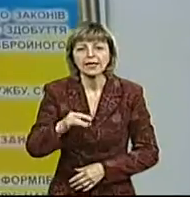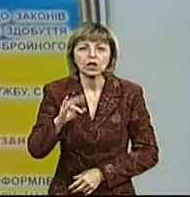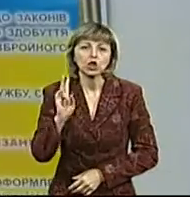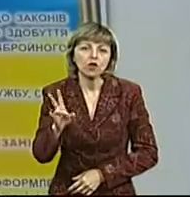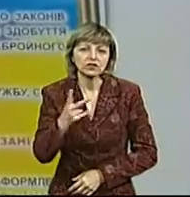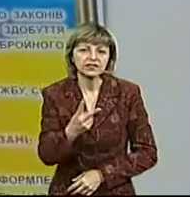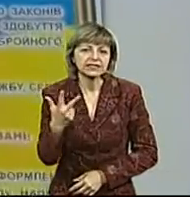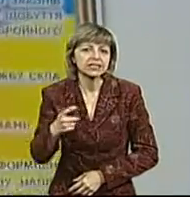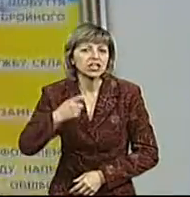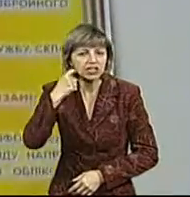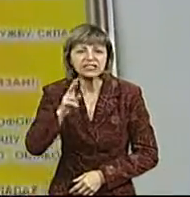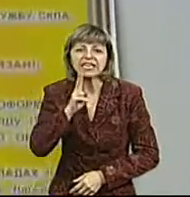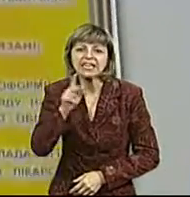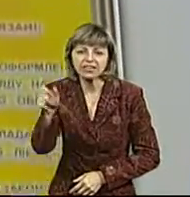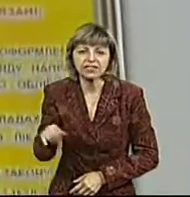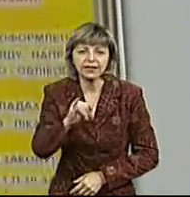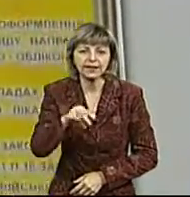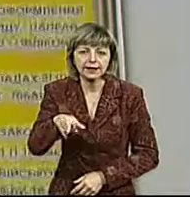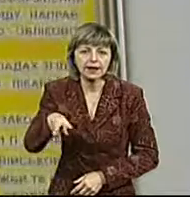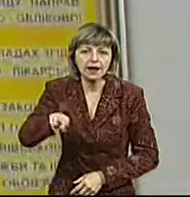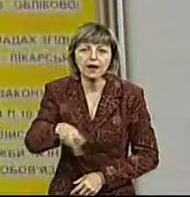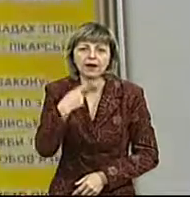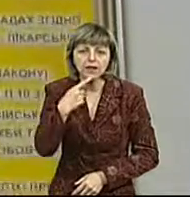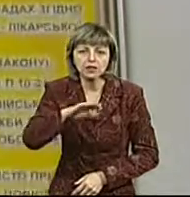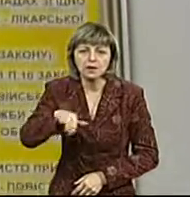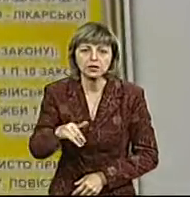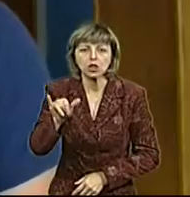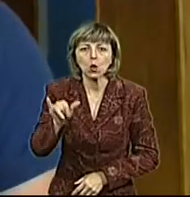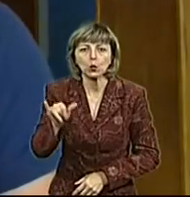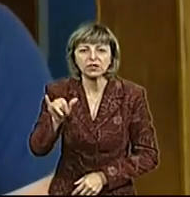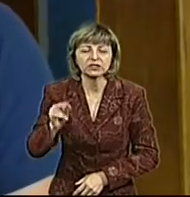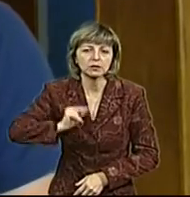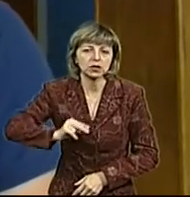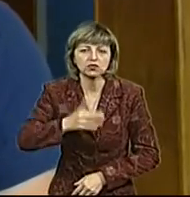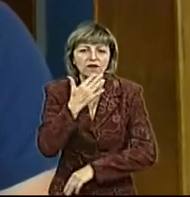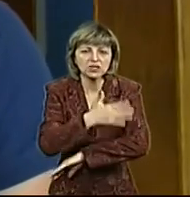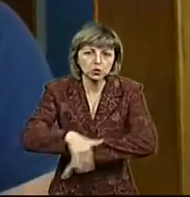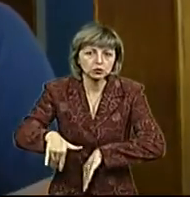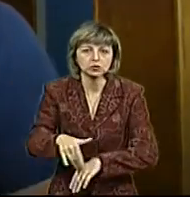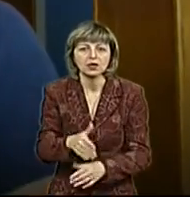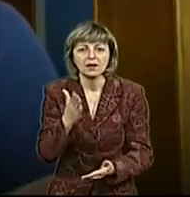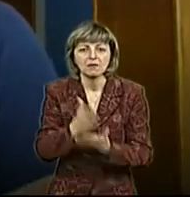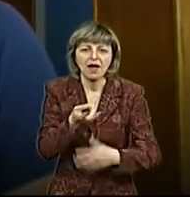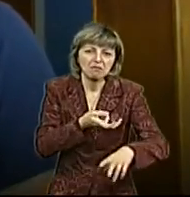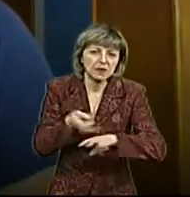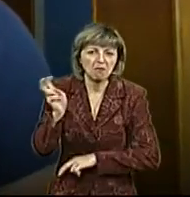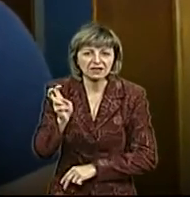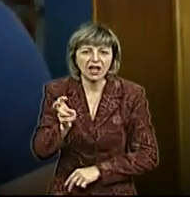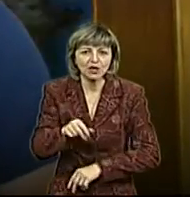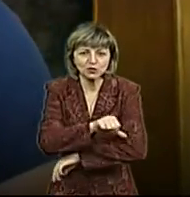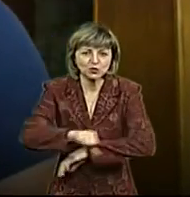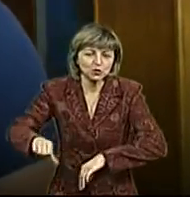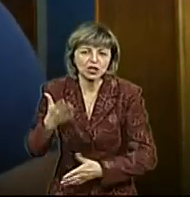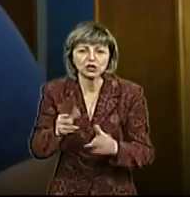Нововолинська. 23-річний ківерчанин Ілля Озоровський каже, що після університету працював за кордоном. Має депортацію.